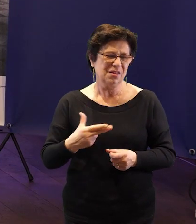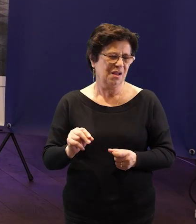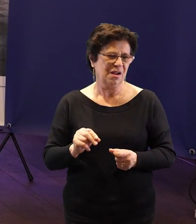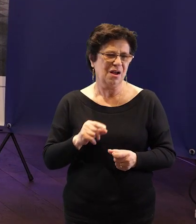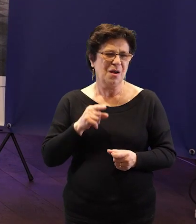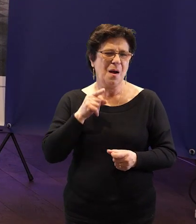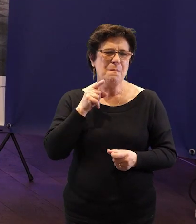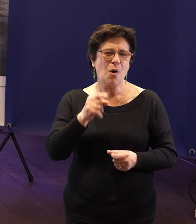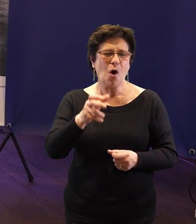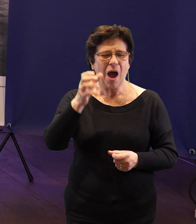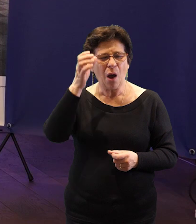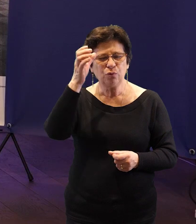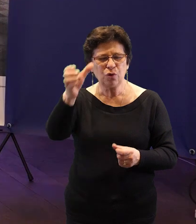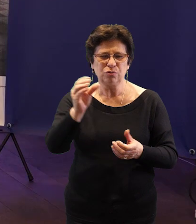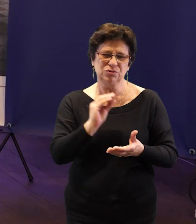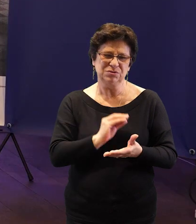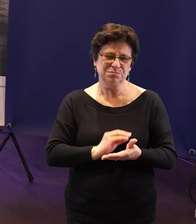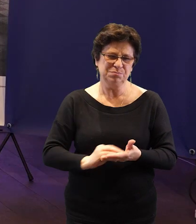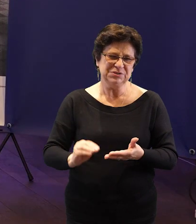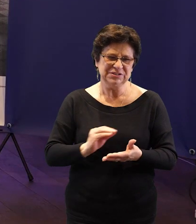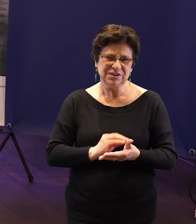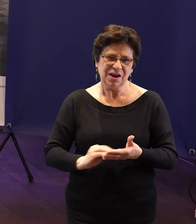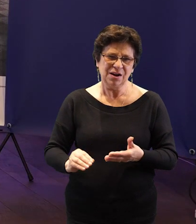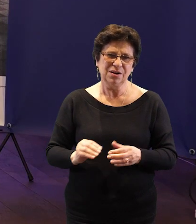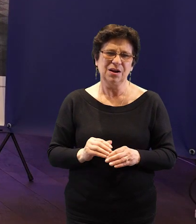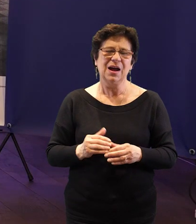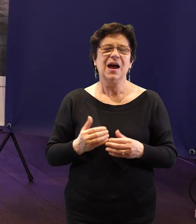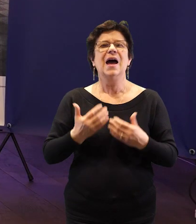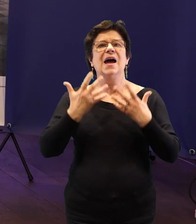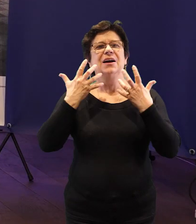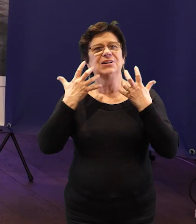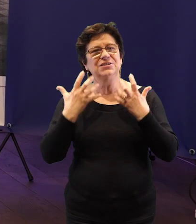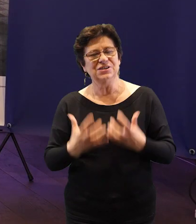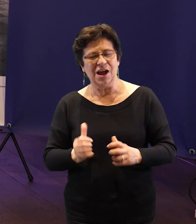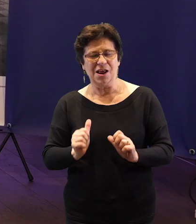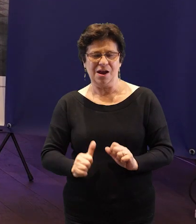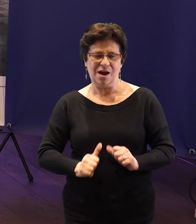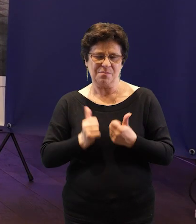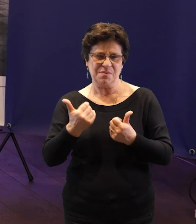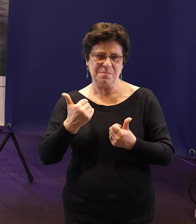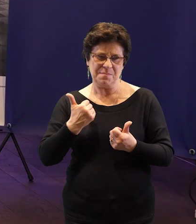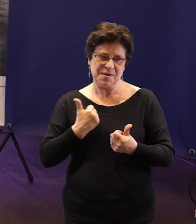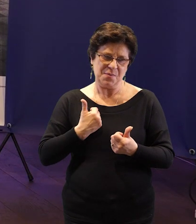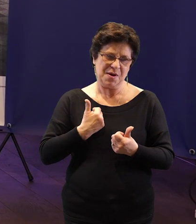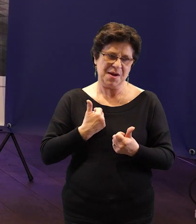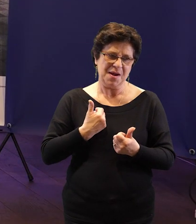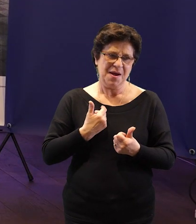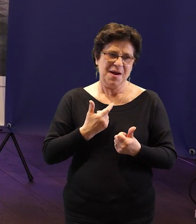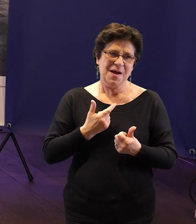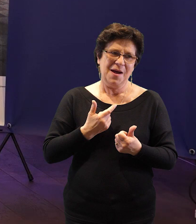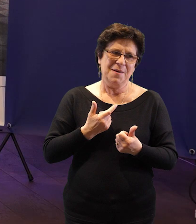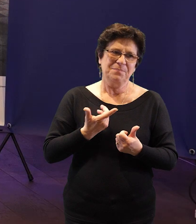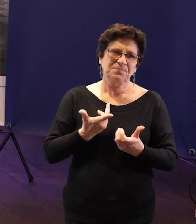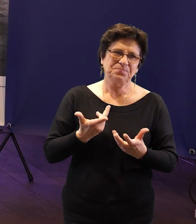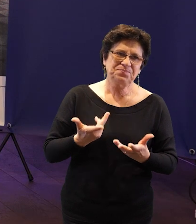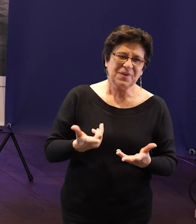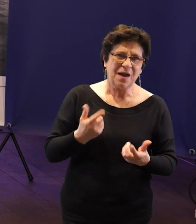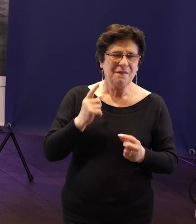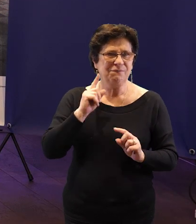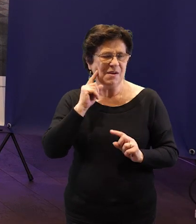że autorzy, którzy o nich pisali, chcieli, żeby one były niezwykłe, że świadkowie, którzy